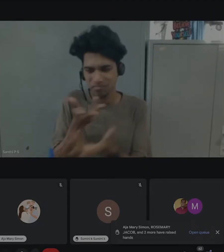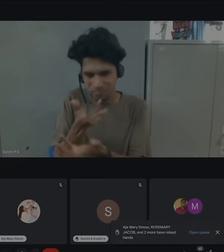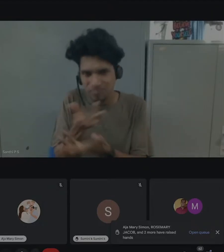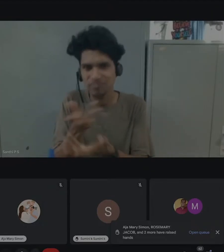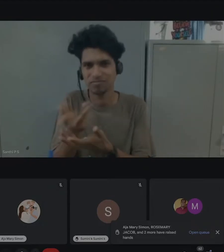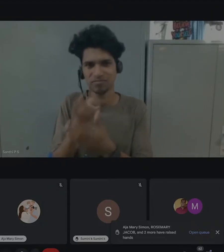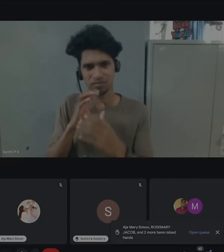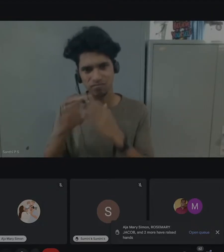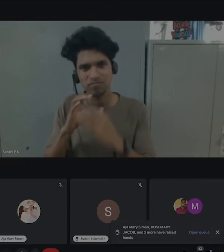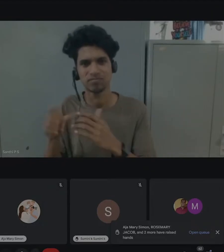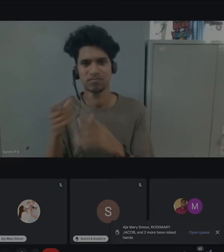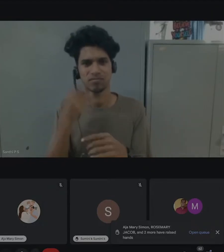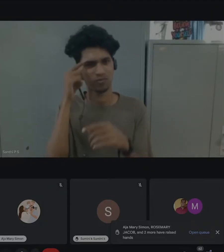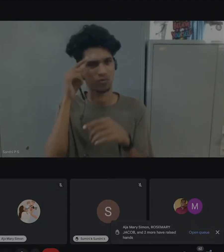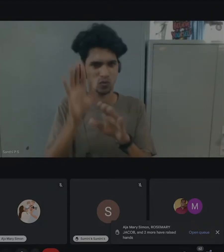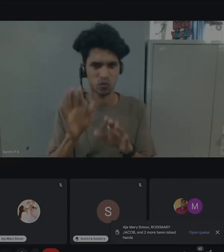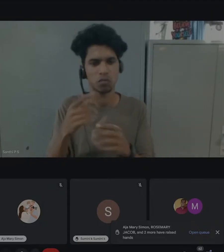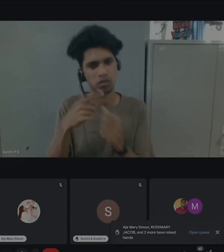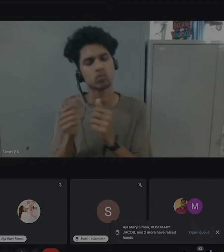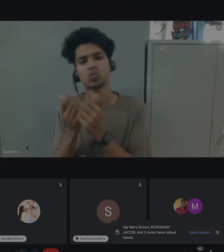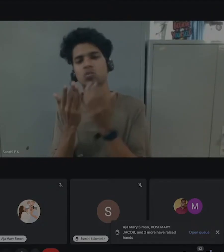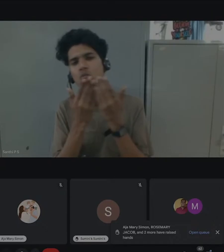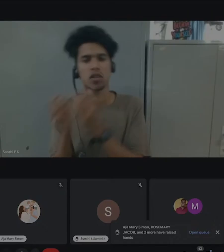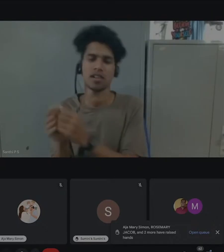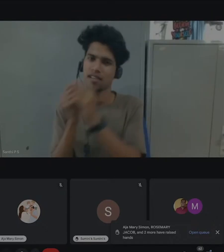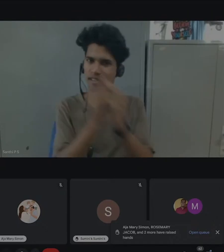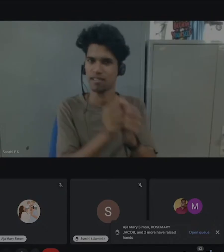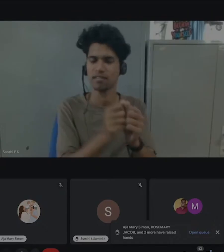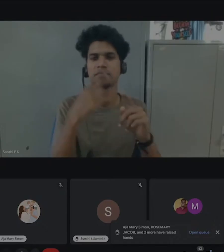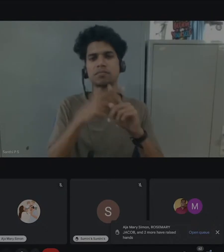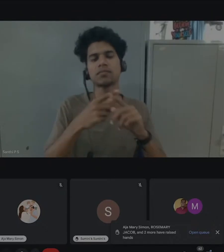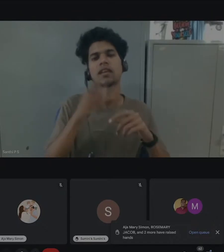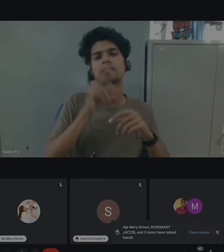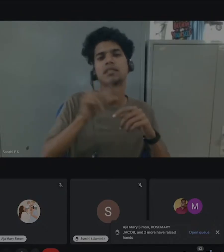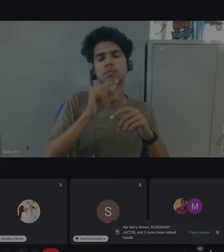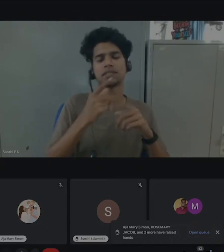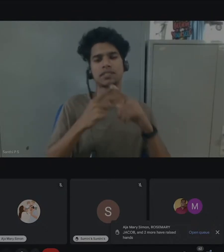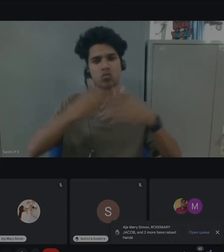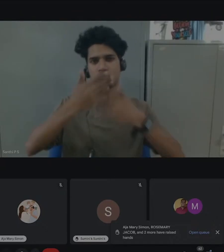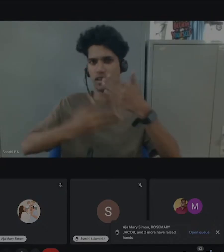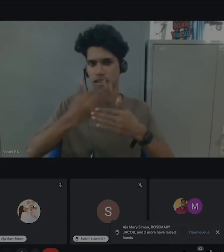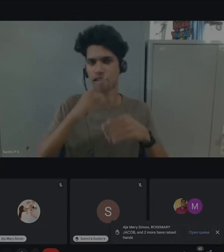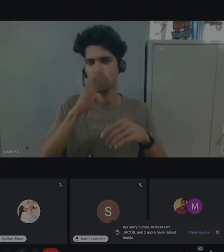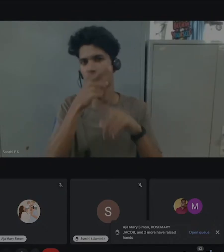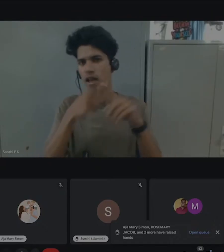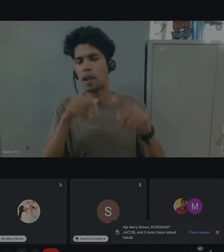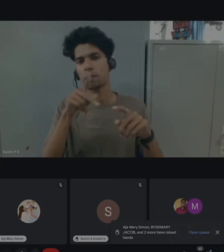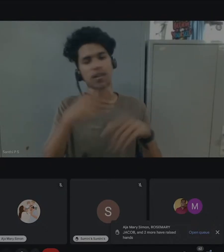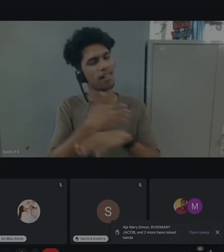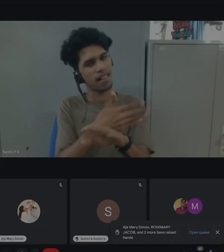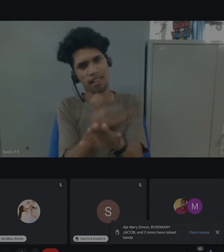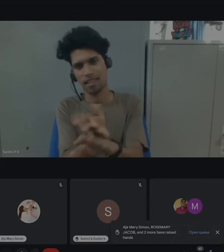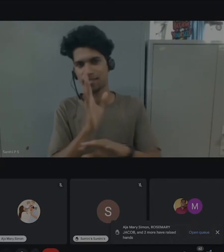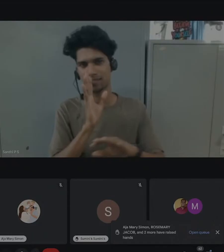വിടുക. പിന്നെ അതുപോലെ സ്പീച്ച് തെറപ്പി 4.5 വയസ്സായതുകൊണ്ട് തന്നെ നല്ല രീതിയിൽ ഡിലേ ഉണ്ട്, അതുകൊണ്ട് എത്രയും വേഗം സ്പീച്ച്